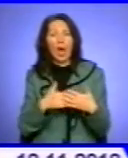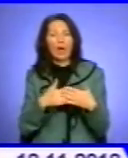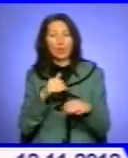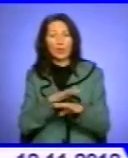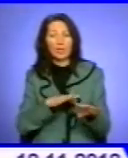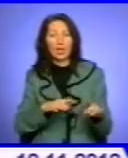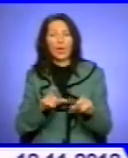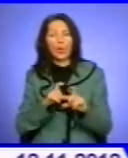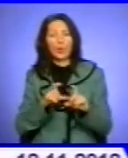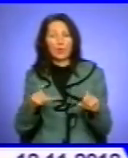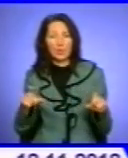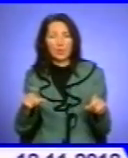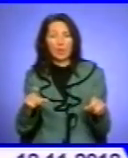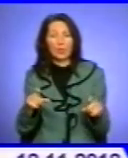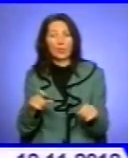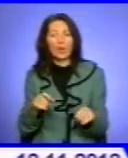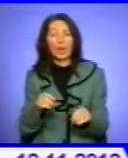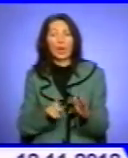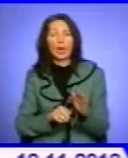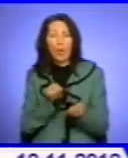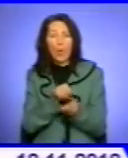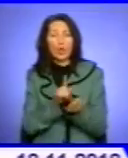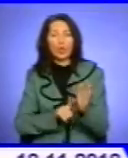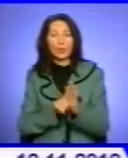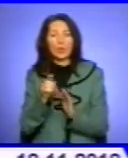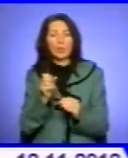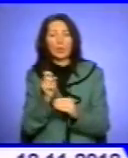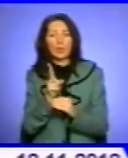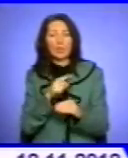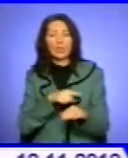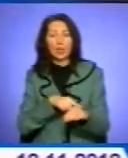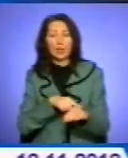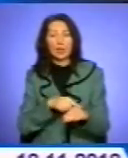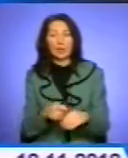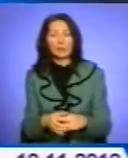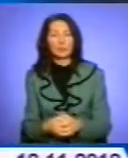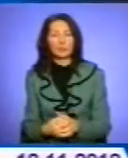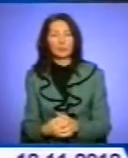залі університету. Чин похорону розпочнеться об 11 годині.